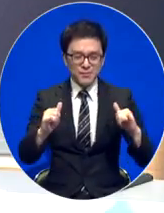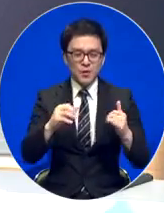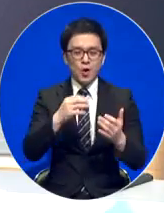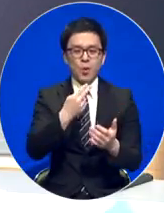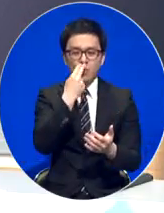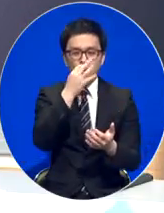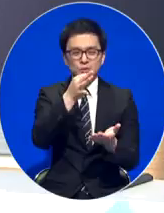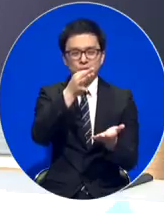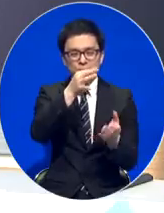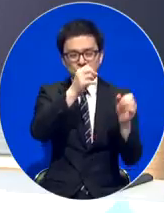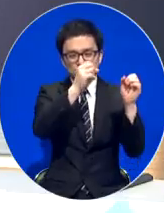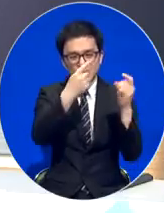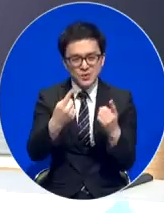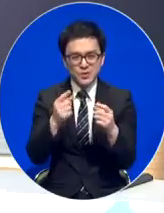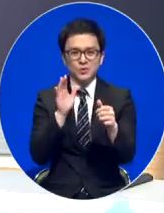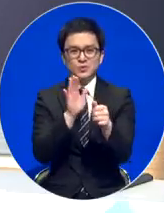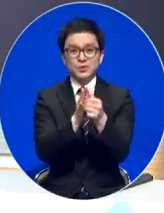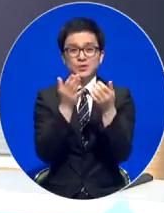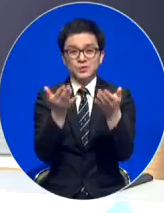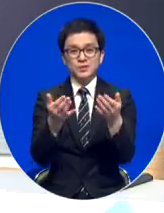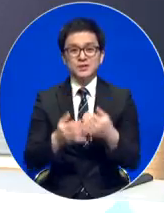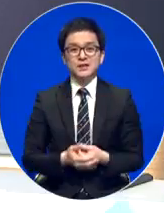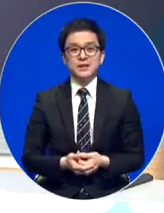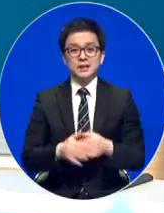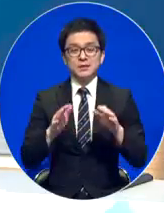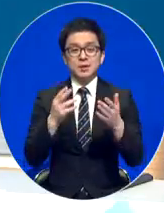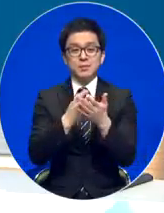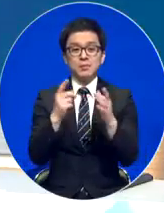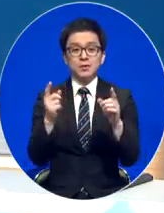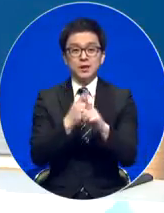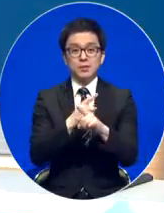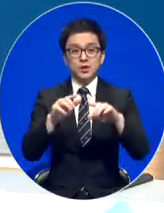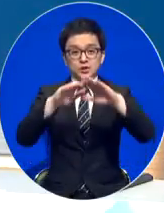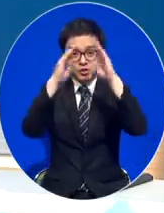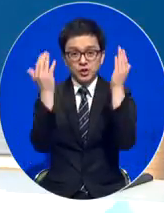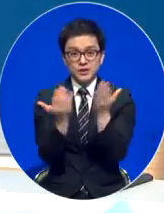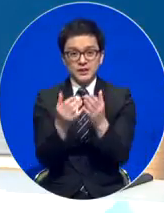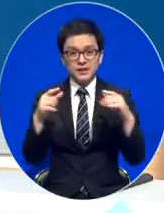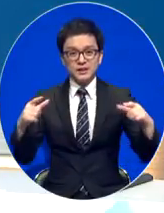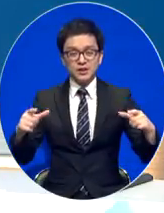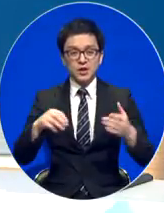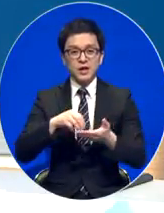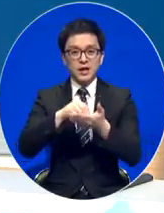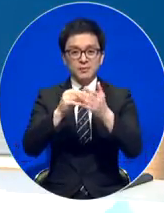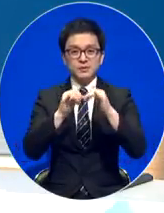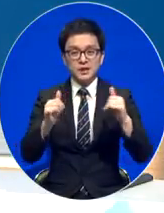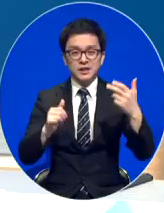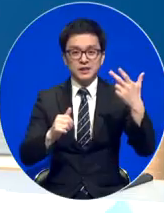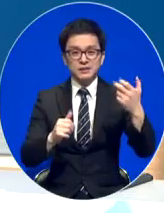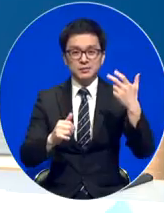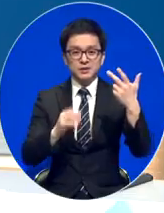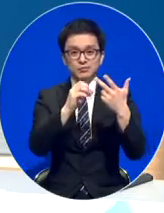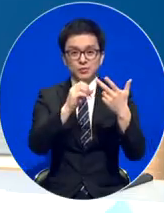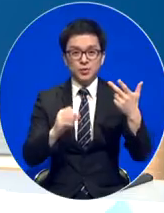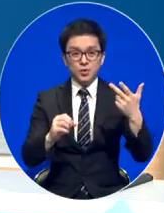그 중점을 뒀기 때문인데요. 이번 개편으로 전체 지역 가입자 중에서 약